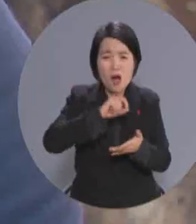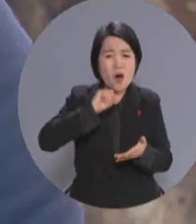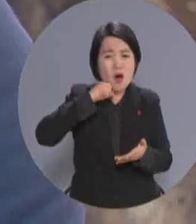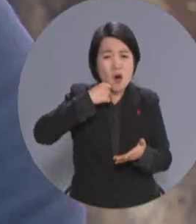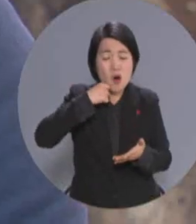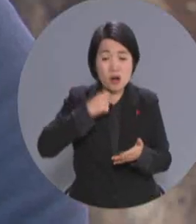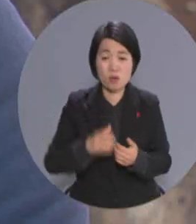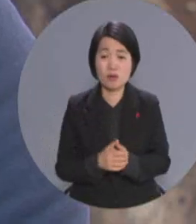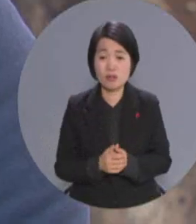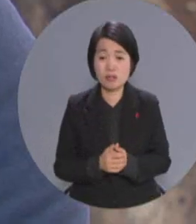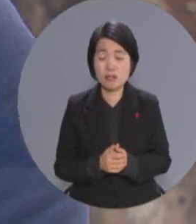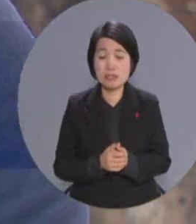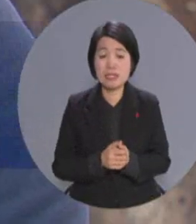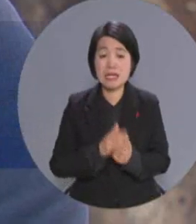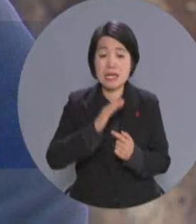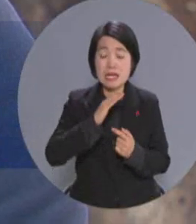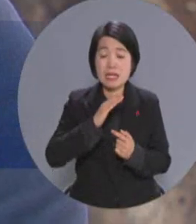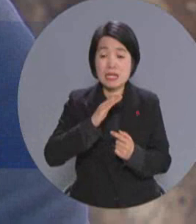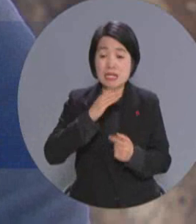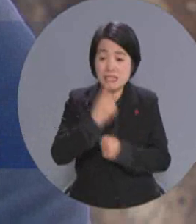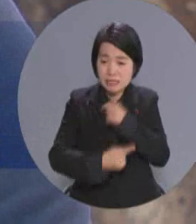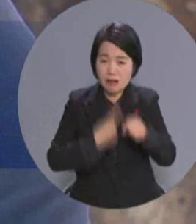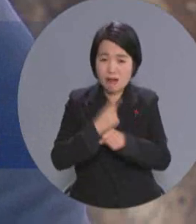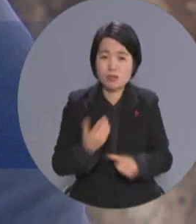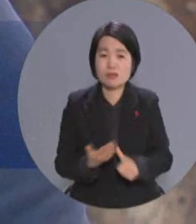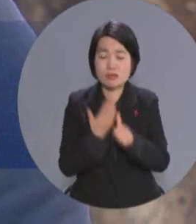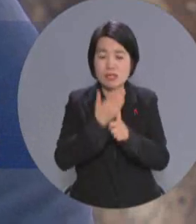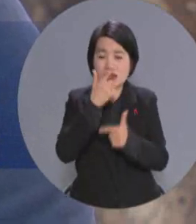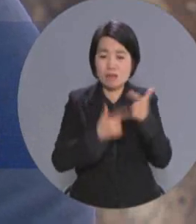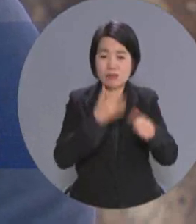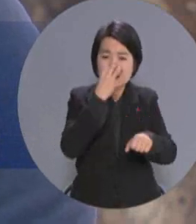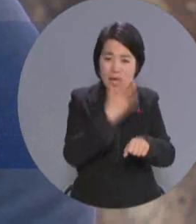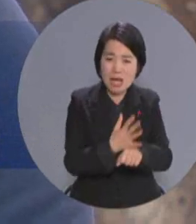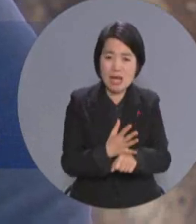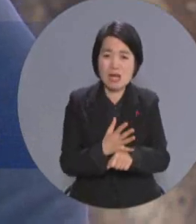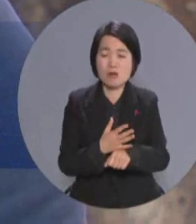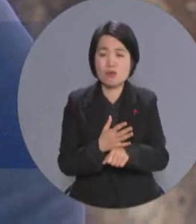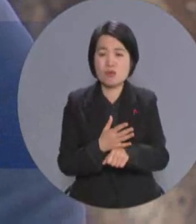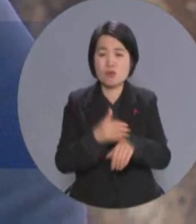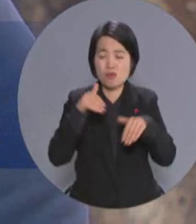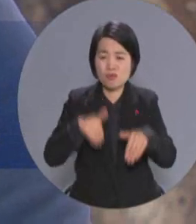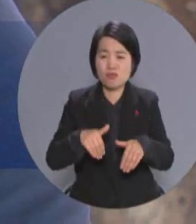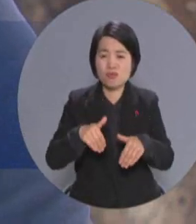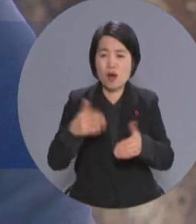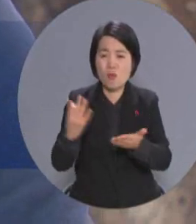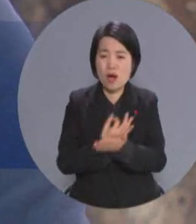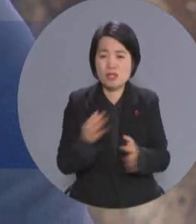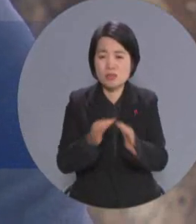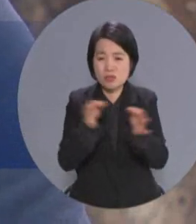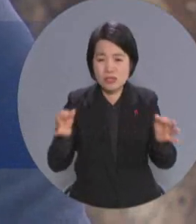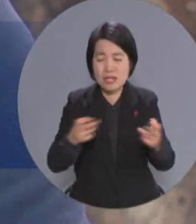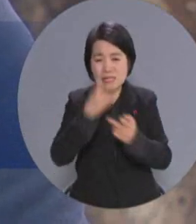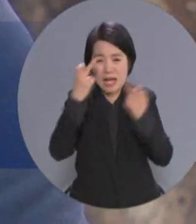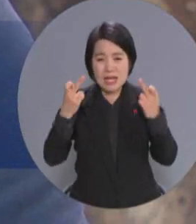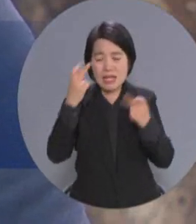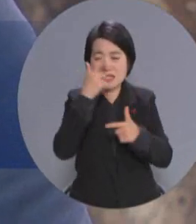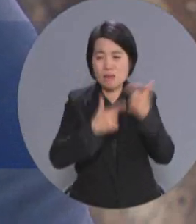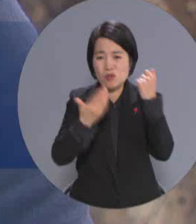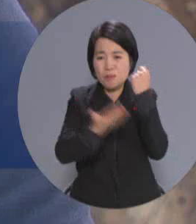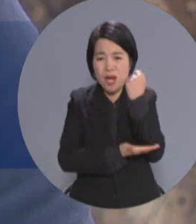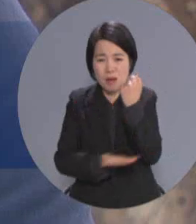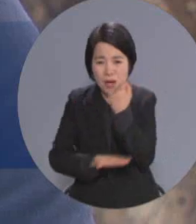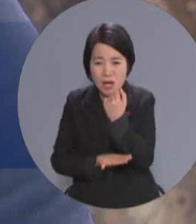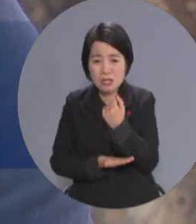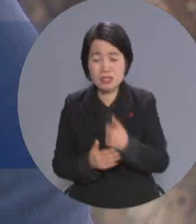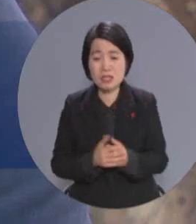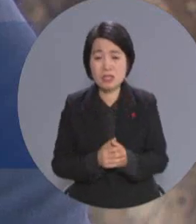이 표고버섯으로 1년 농사하고 또 나무 사고 또 인건비도 줘야 되고 지금 산에서 벌목부터 해야 되는데